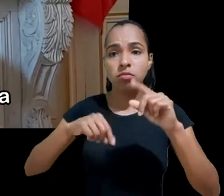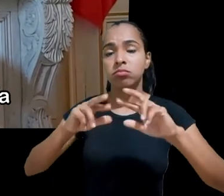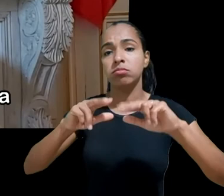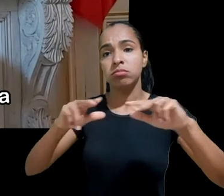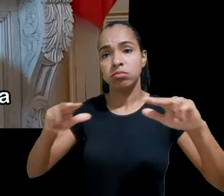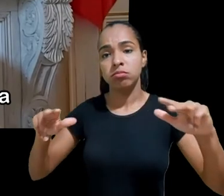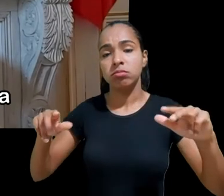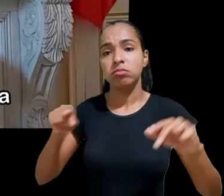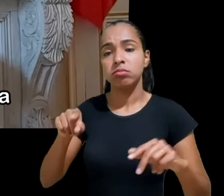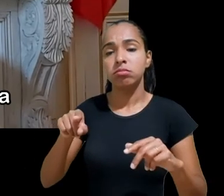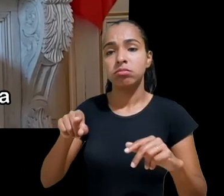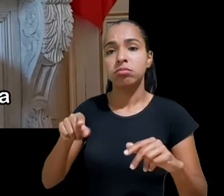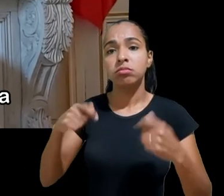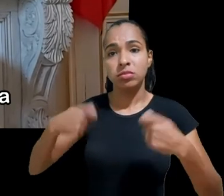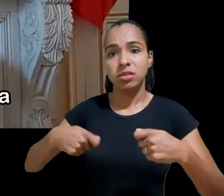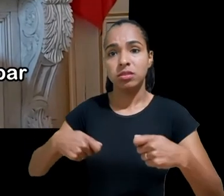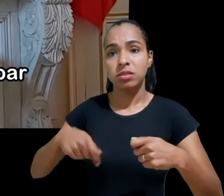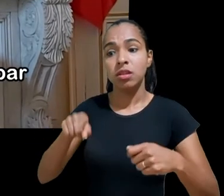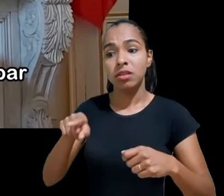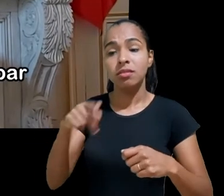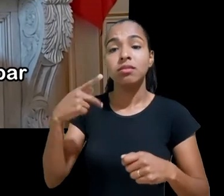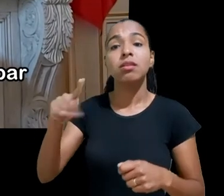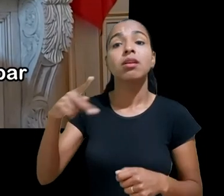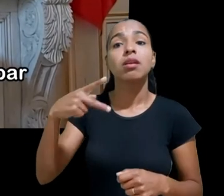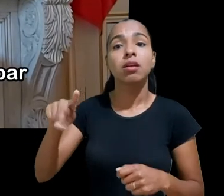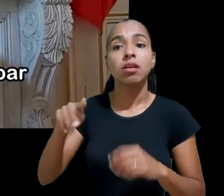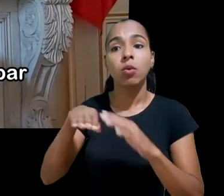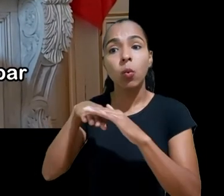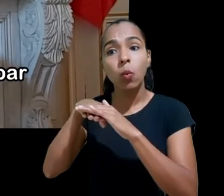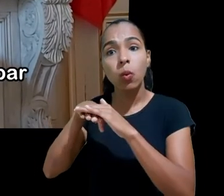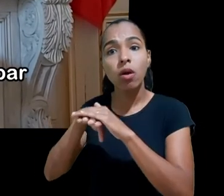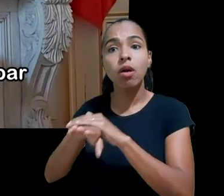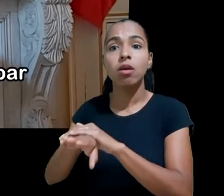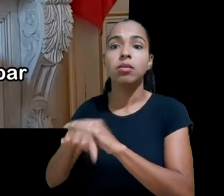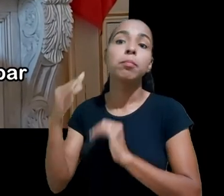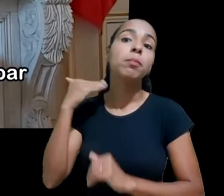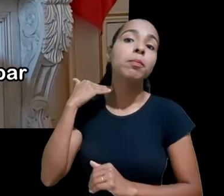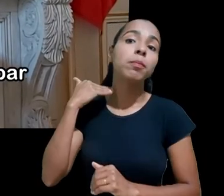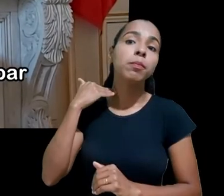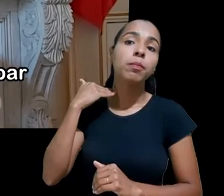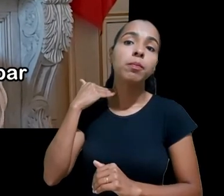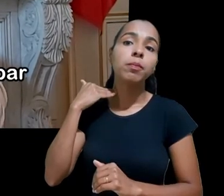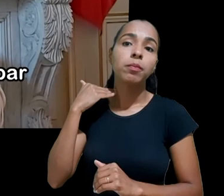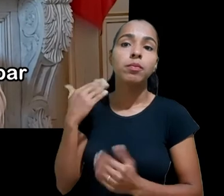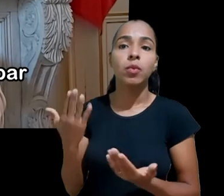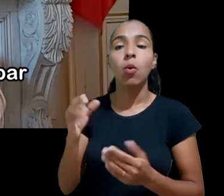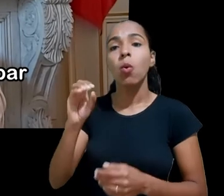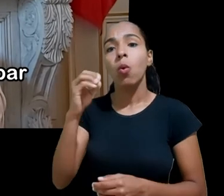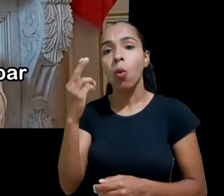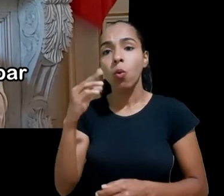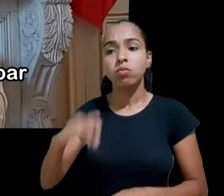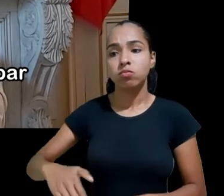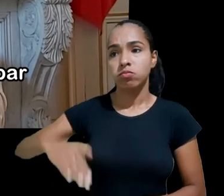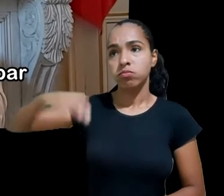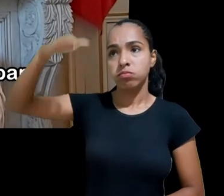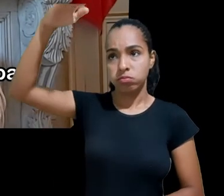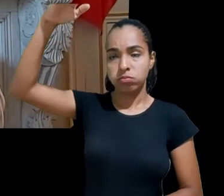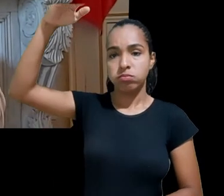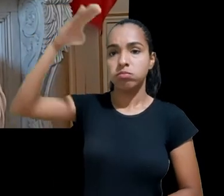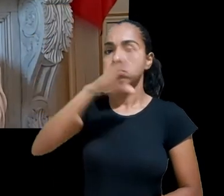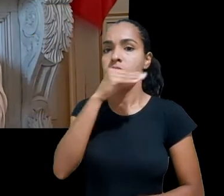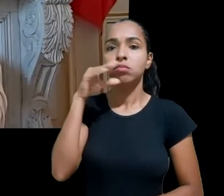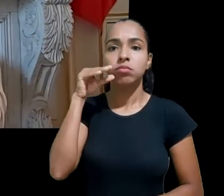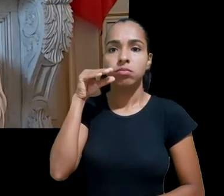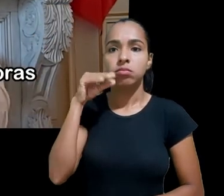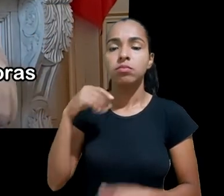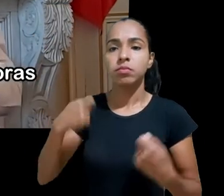sanctuarisé mis sur un compte en banque dont il pourra bénéficier au moment de son émancipation très souvent au moment de la majorité